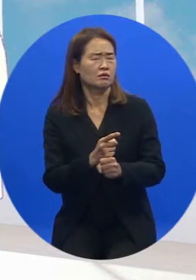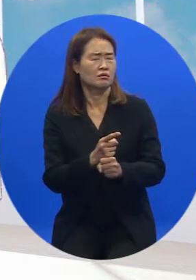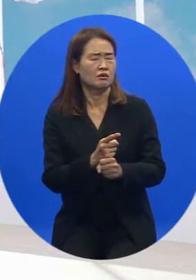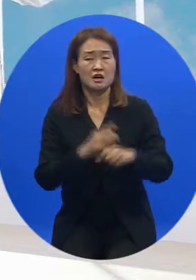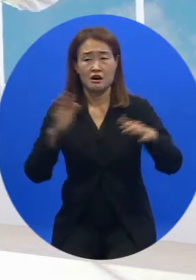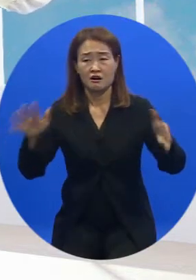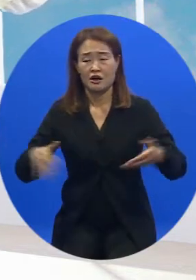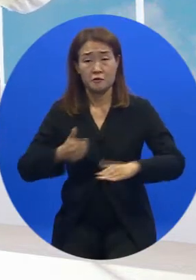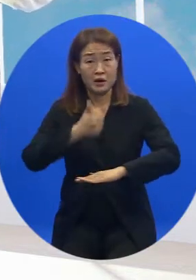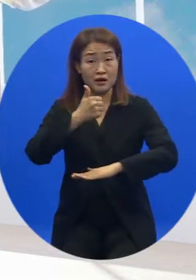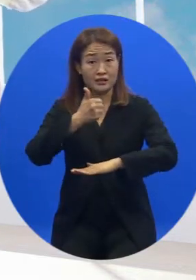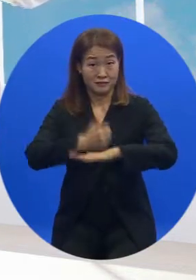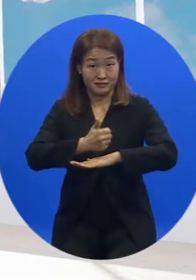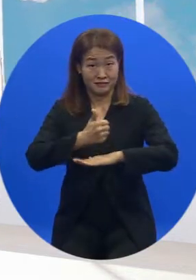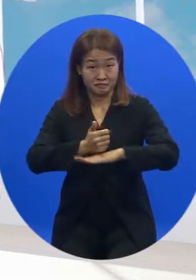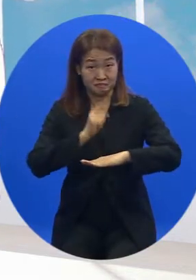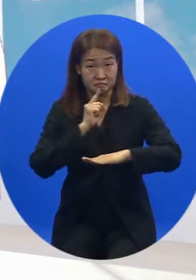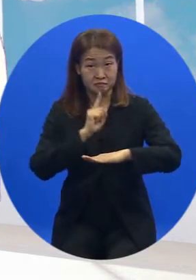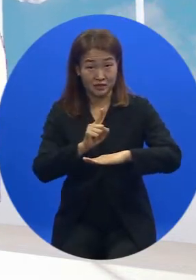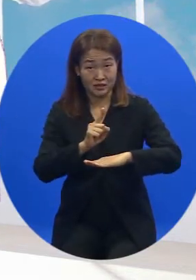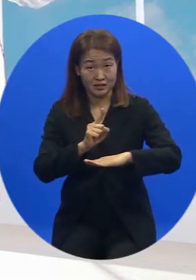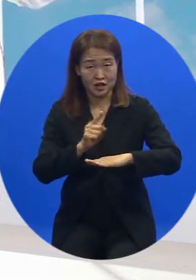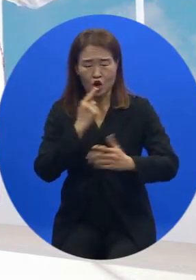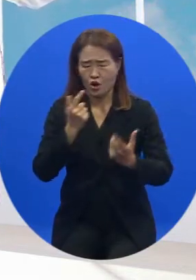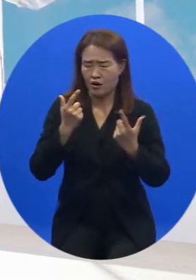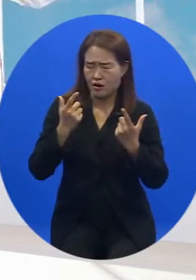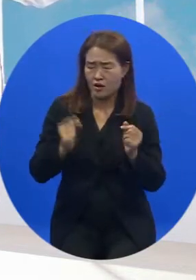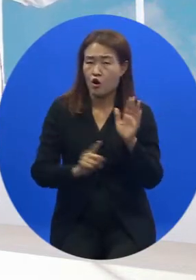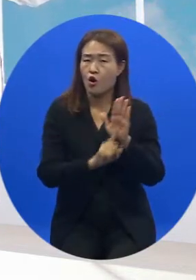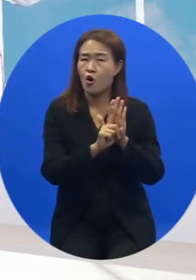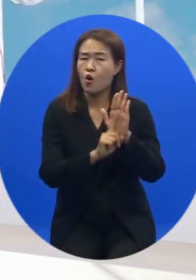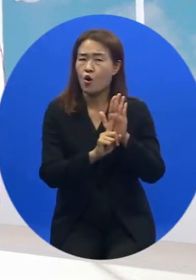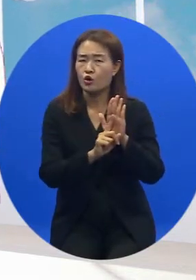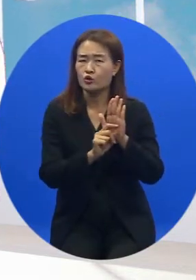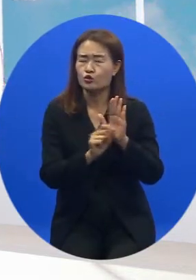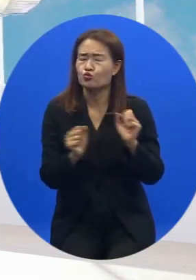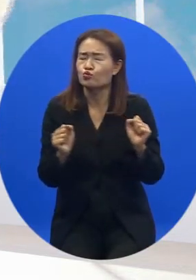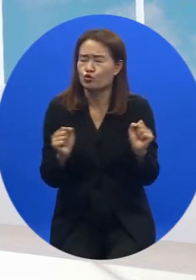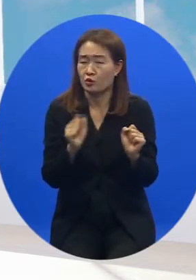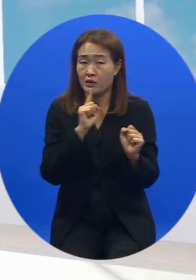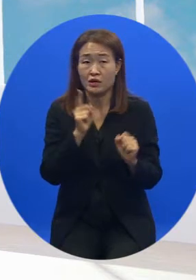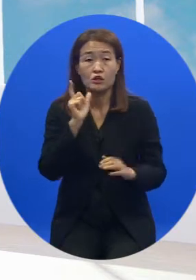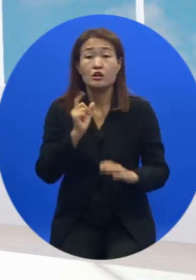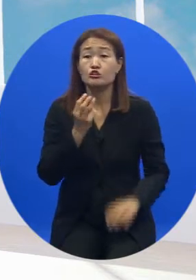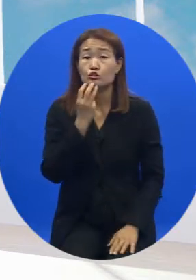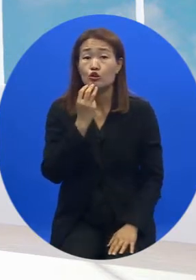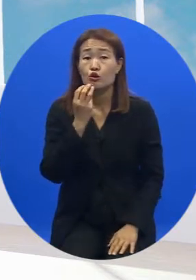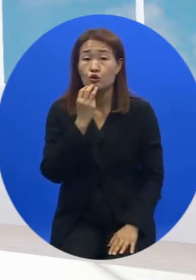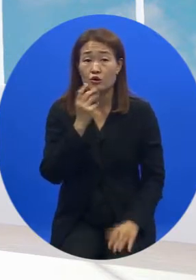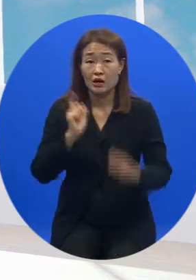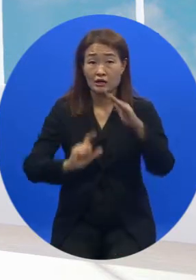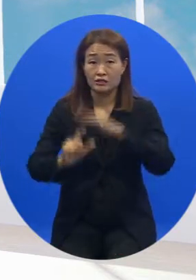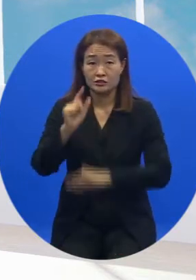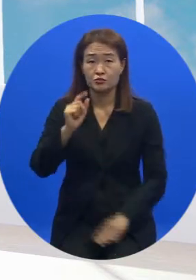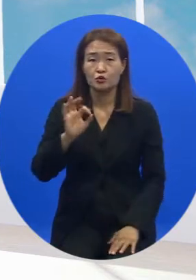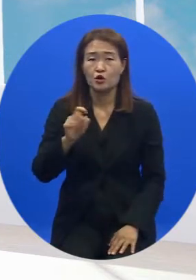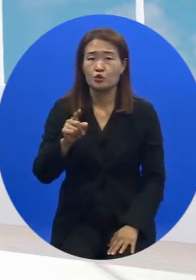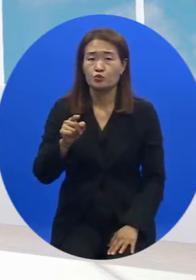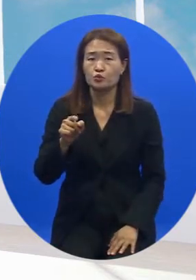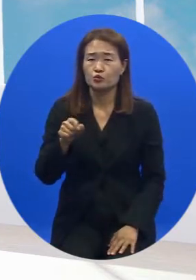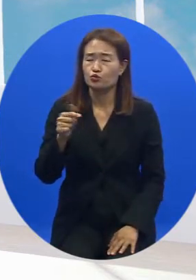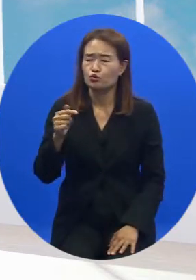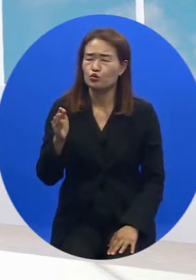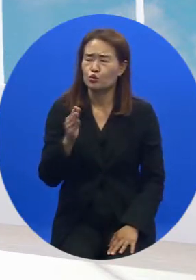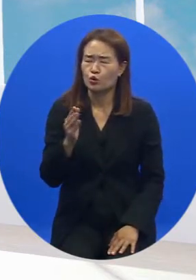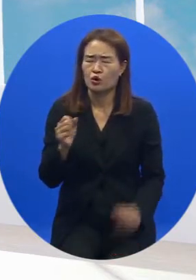벌써 가을의 마지막 절기 상강인데요. 절개 골맞게 기온도 주춤합니다. 서울의 아침 최저 기온은 8.6도로